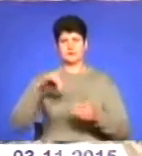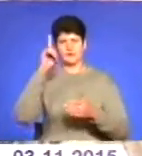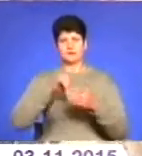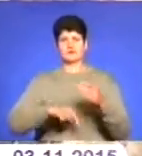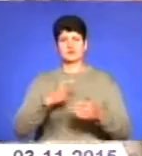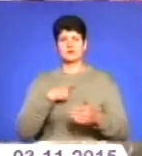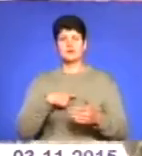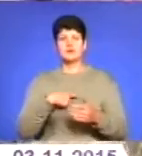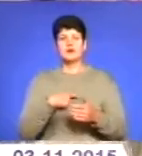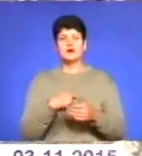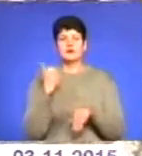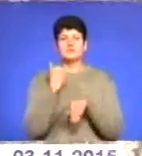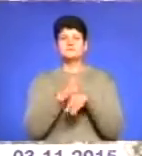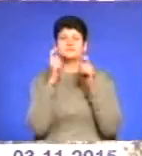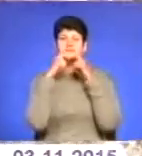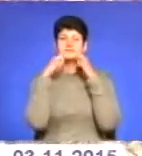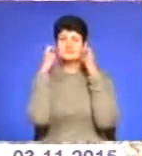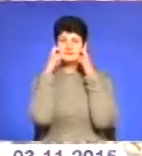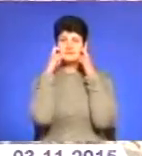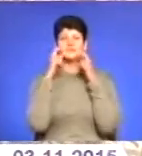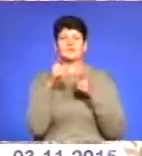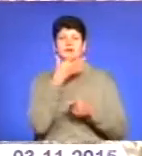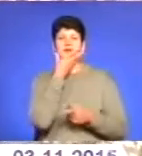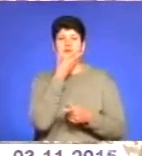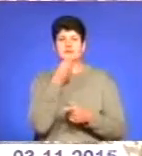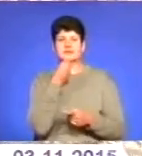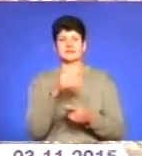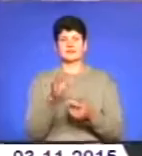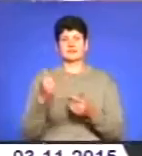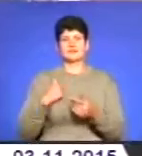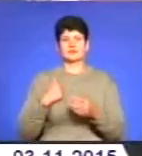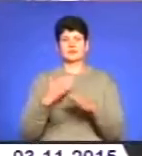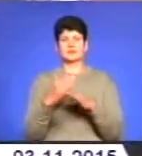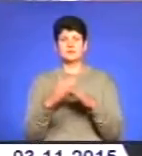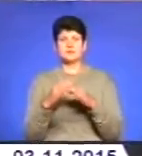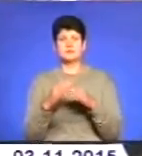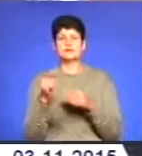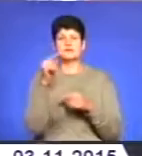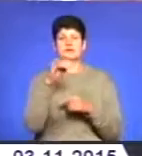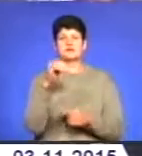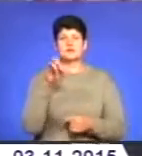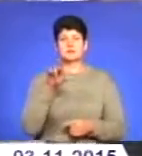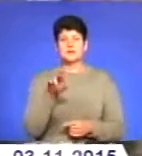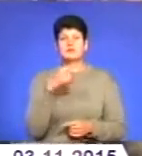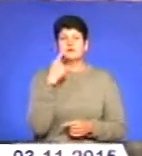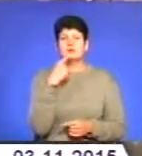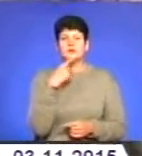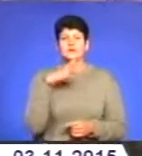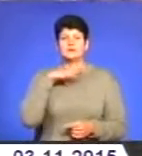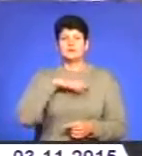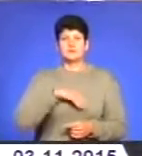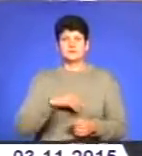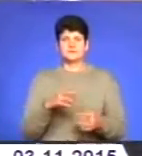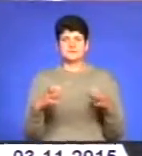собі. А головне – усміхнені. Вони – окраса військової частини. Про таких, як Юлія Шкугра, кажуть – душа